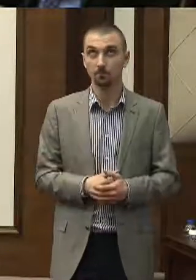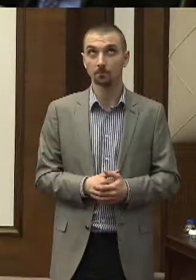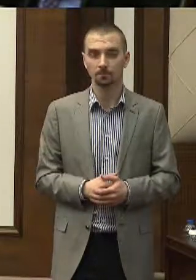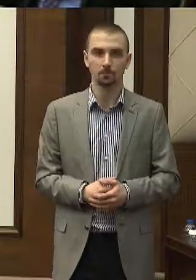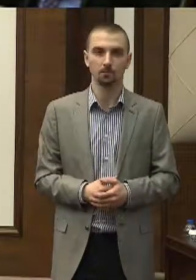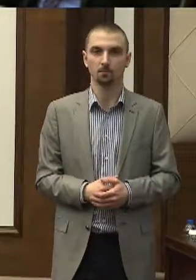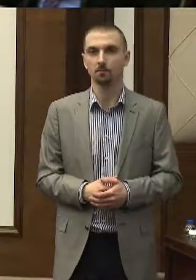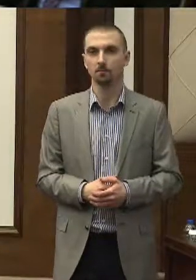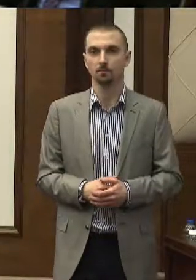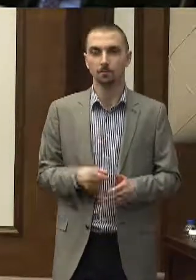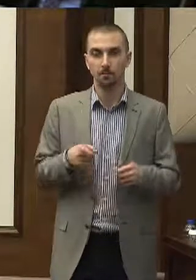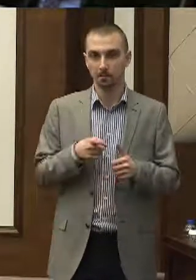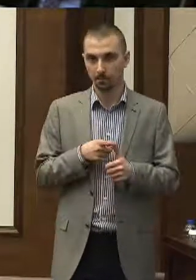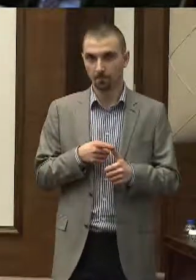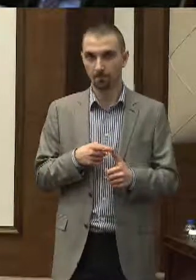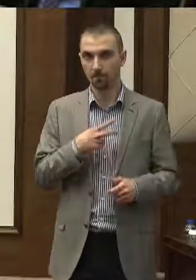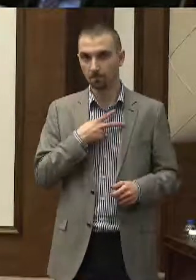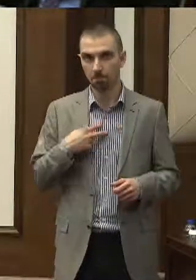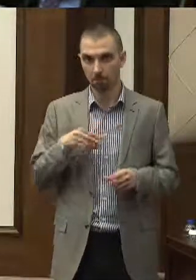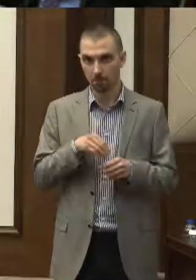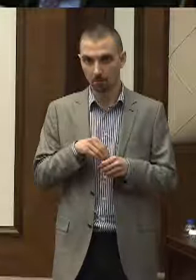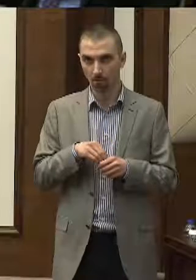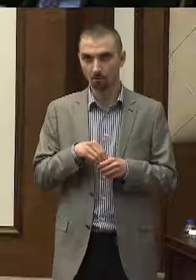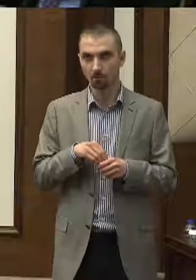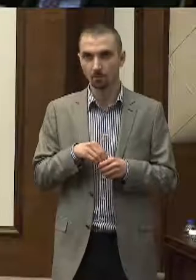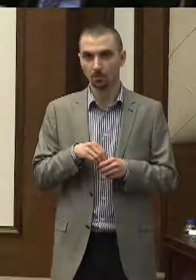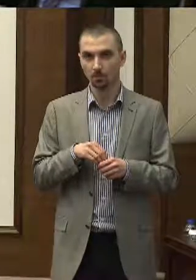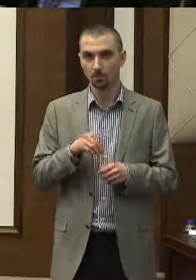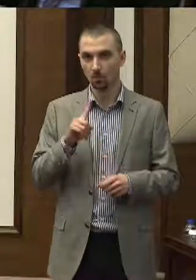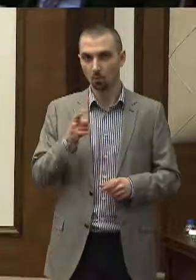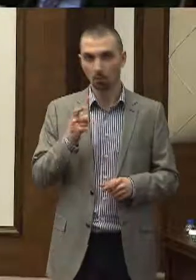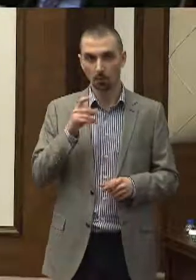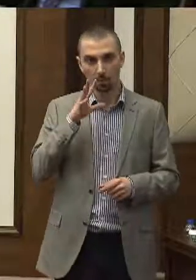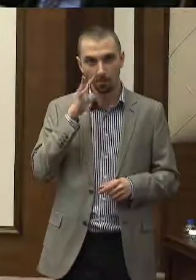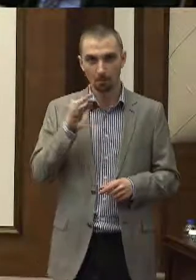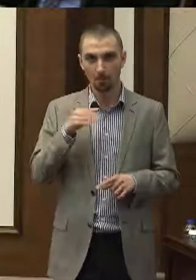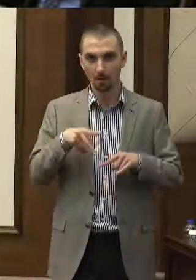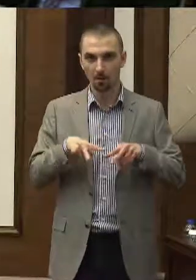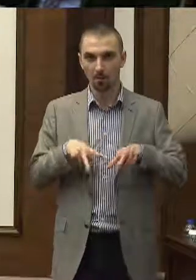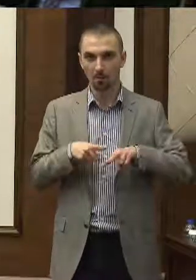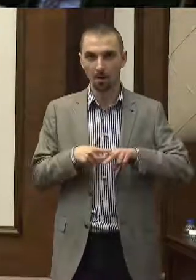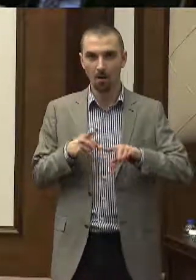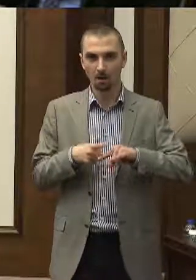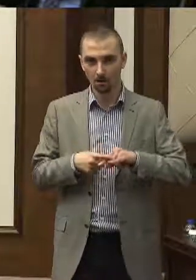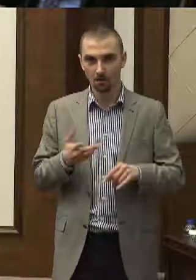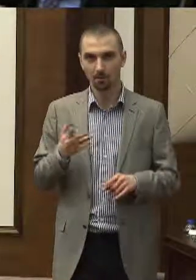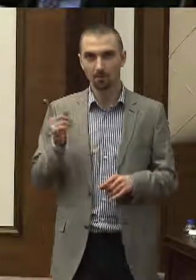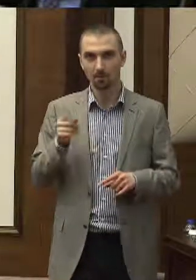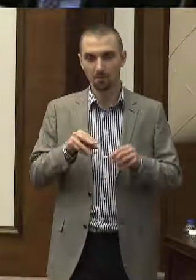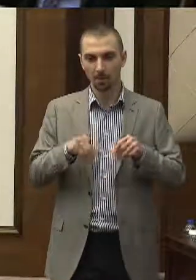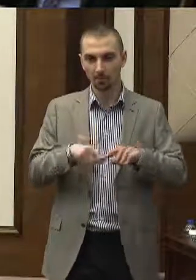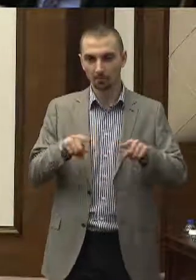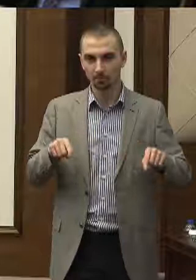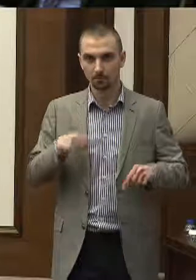Gündem konuları. 1. Belediyemiz sınırlarında bulunan 19 Mayıs Mahallesi 1484 parsel